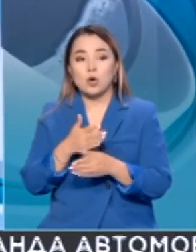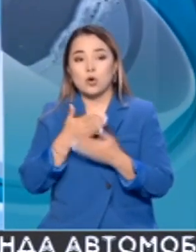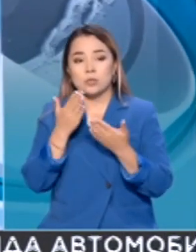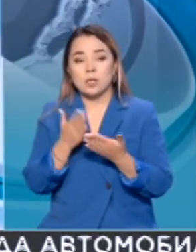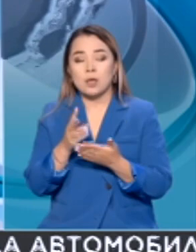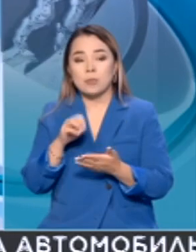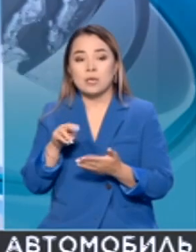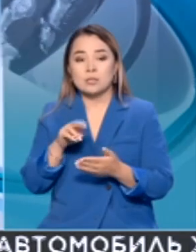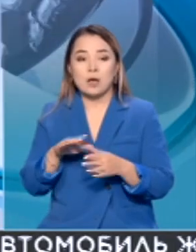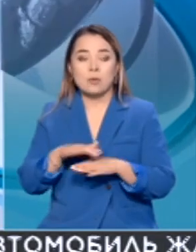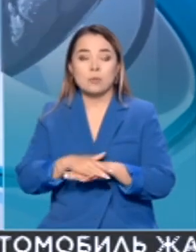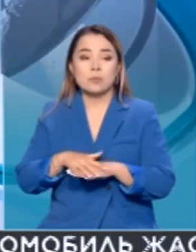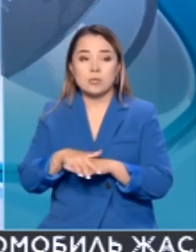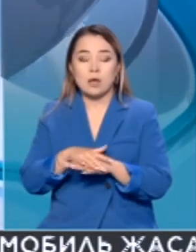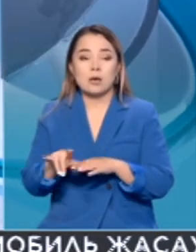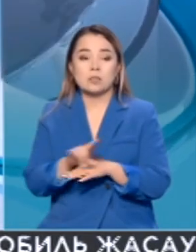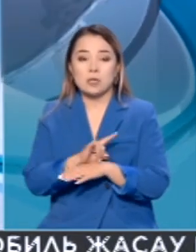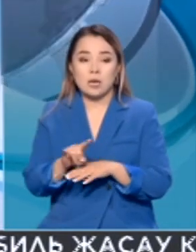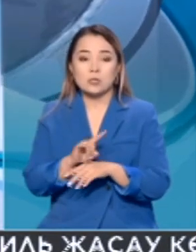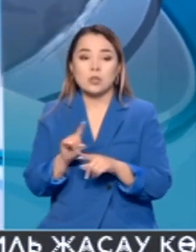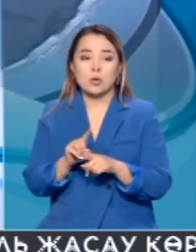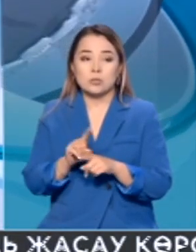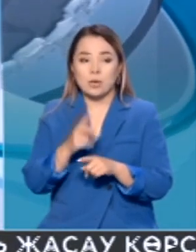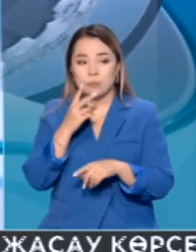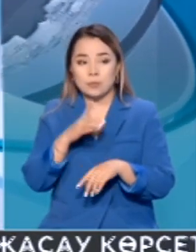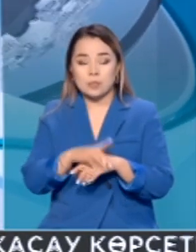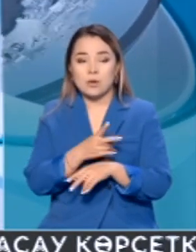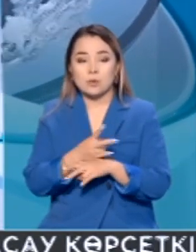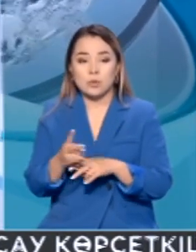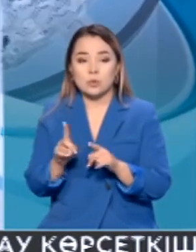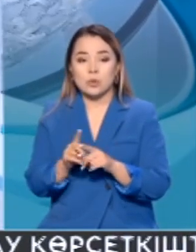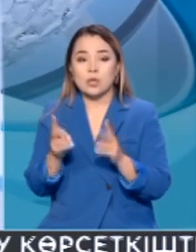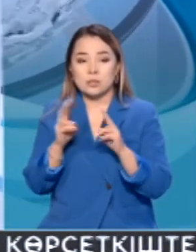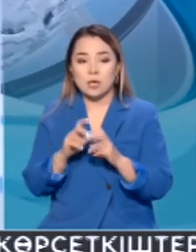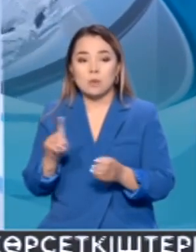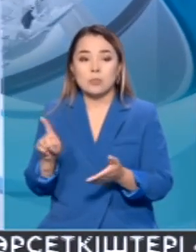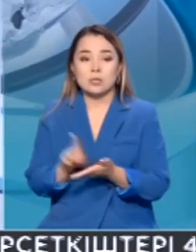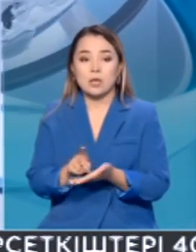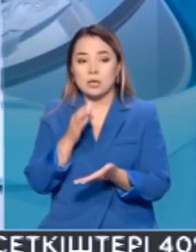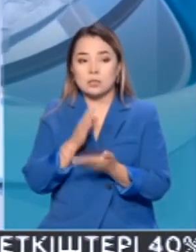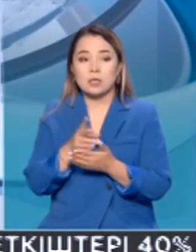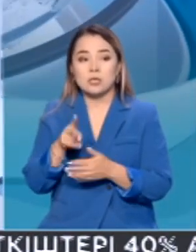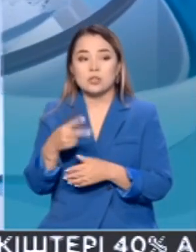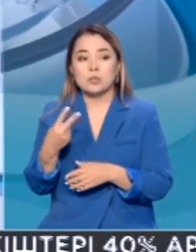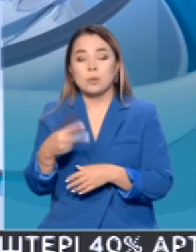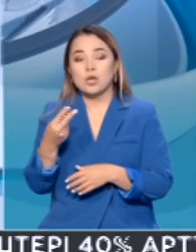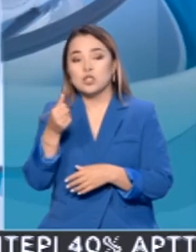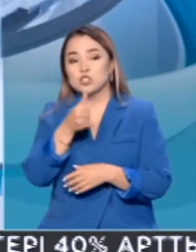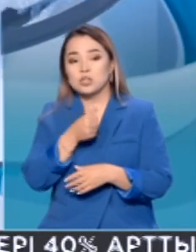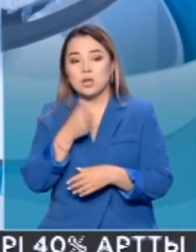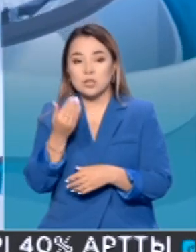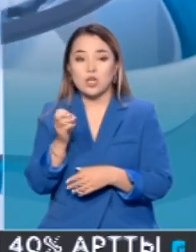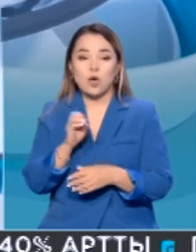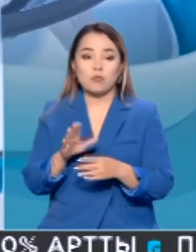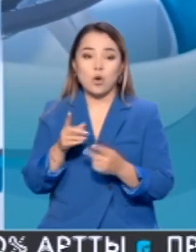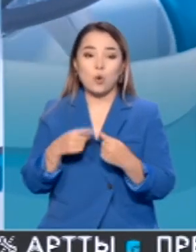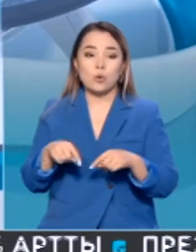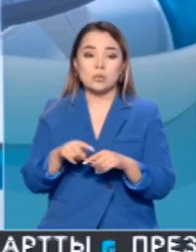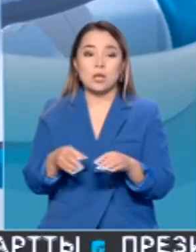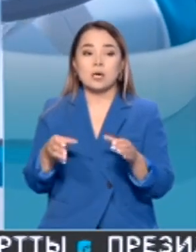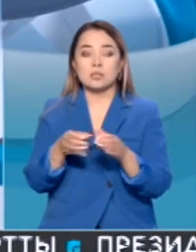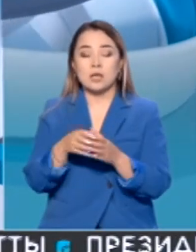бар медиа платформа жалған, қоғамға зиян келтіретін ақпаратты өшіруге міндетті. 2022 жылы Еуроодақ